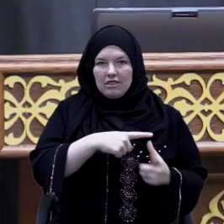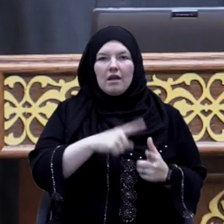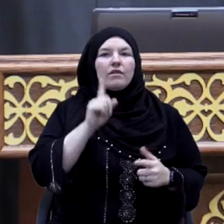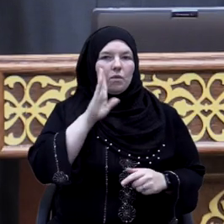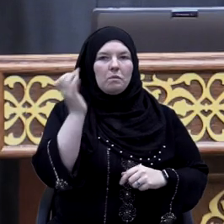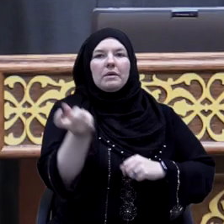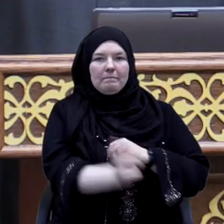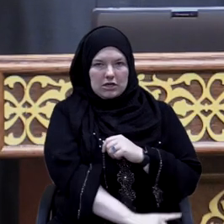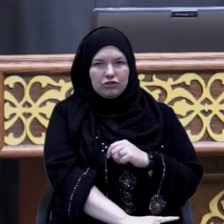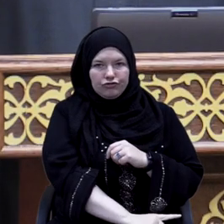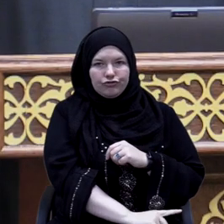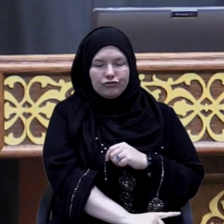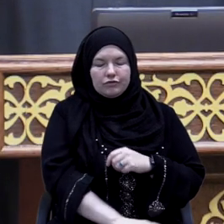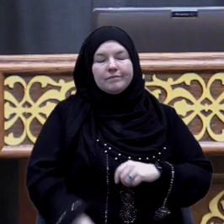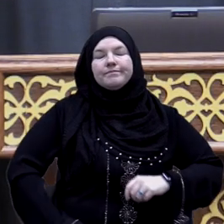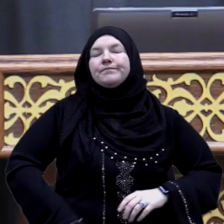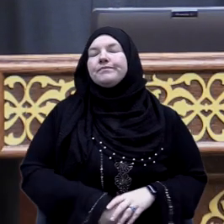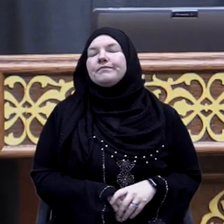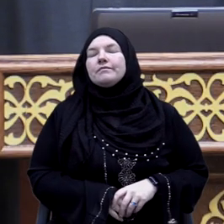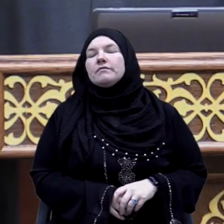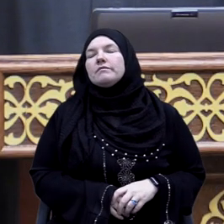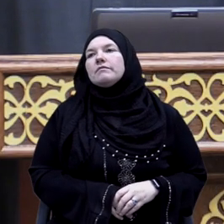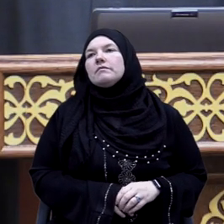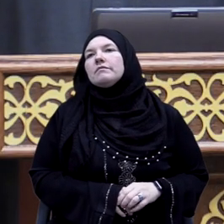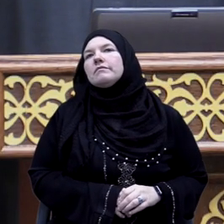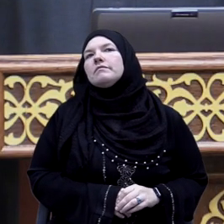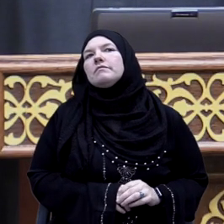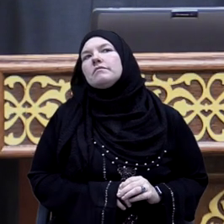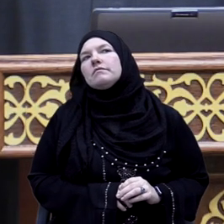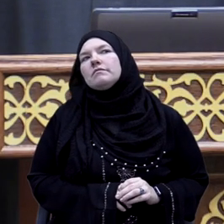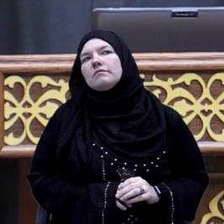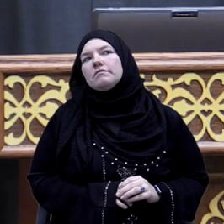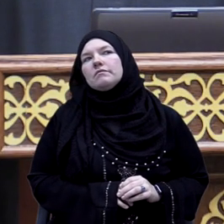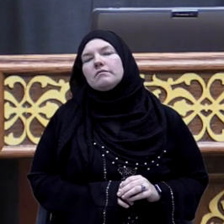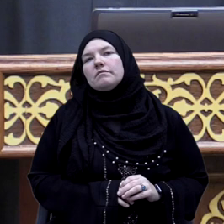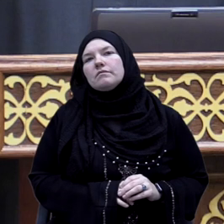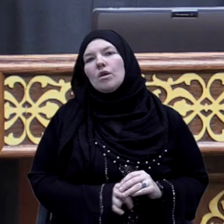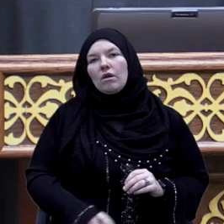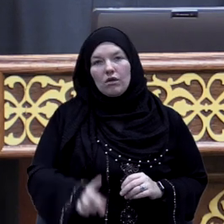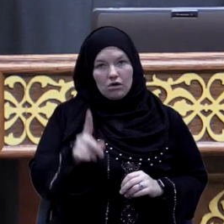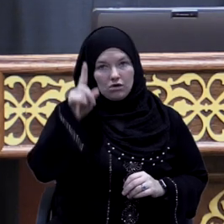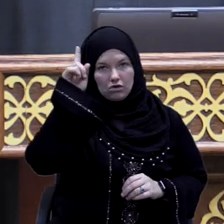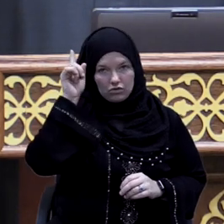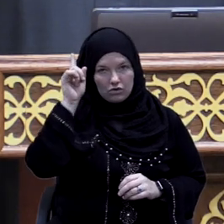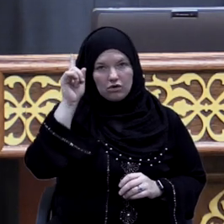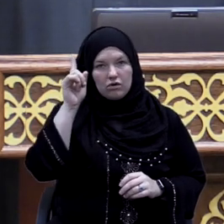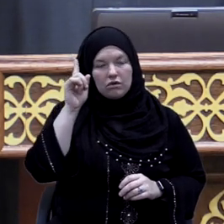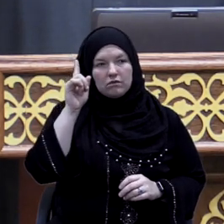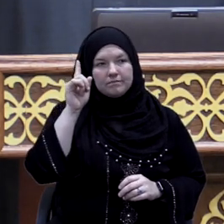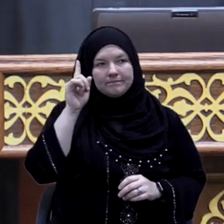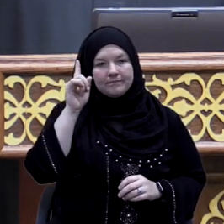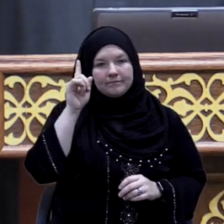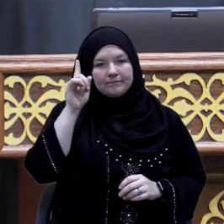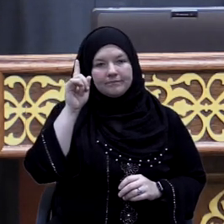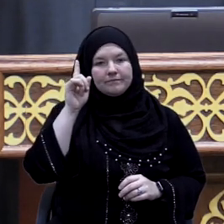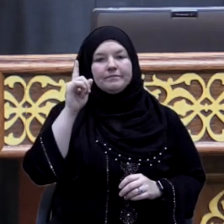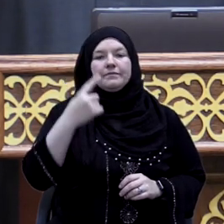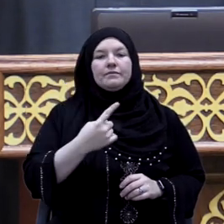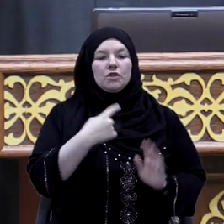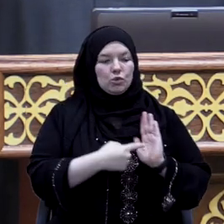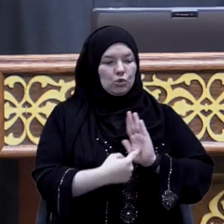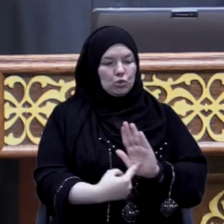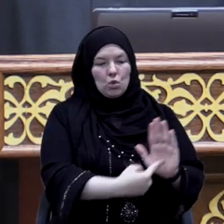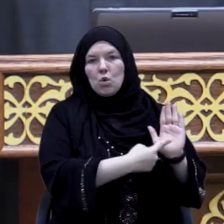Then Allah subhanahu wa ta'ala asserts His dominion, control, and power. أَلَا إِنَّ لِلَّهِ مَا